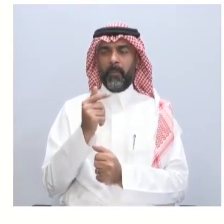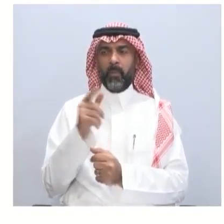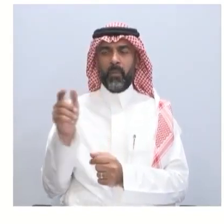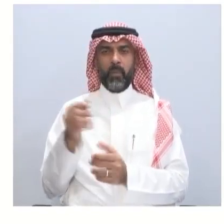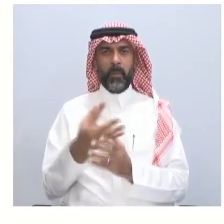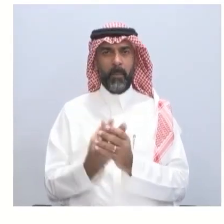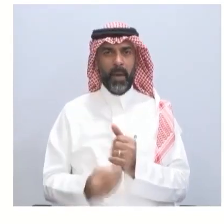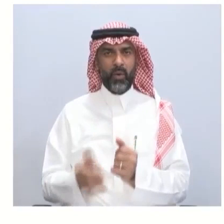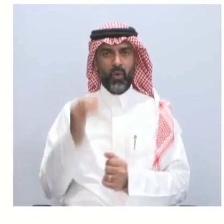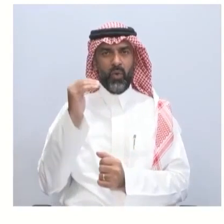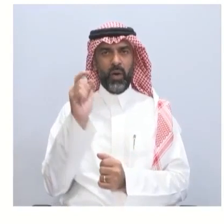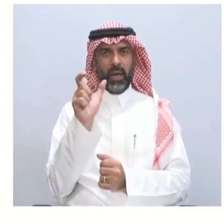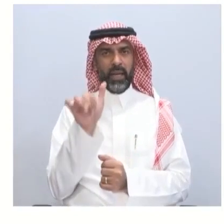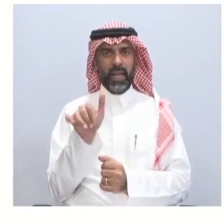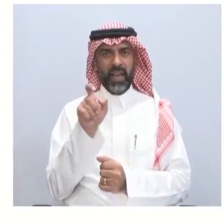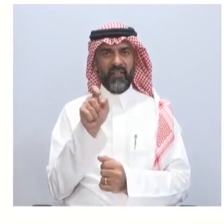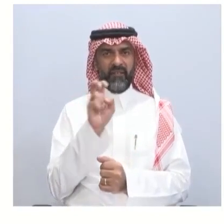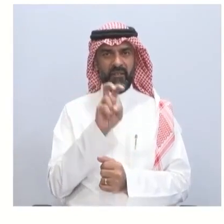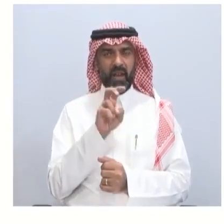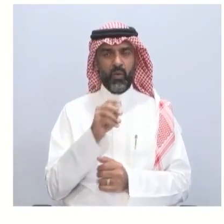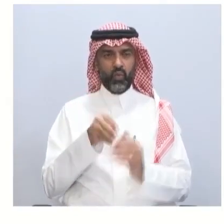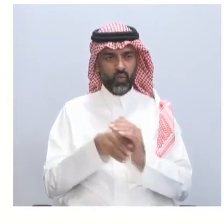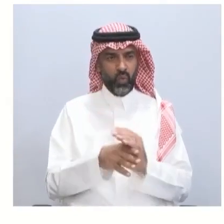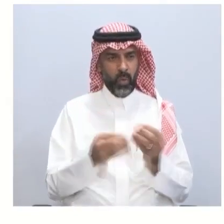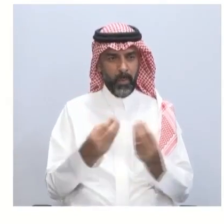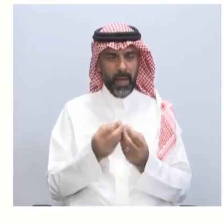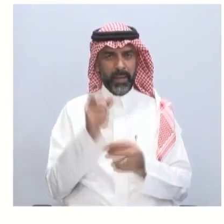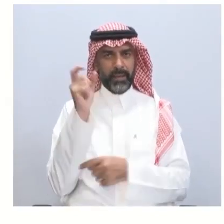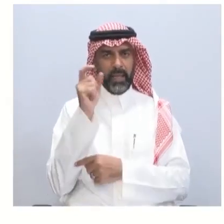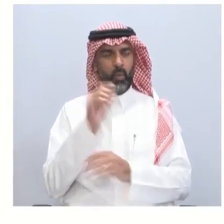بنو حنيفه حينما دخلوا في الاسلام ودعمهم